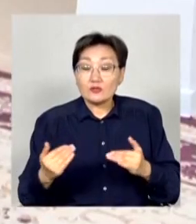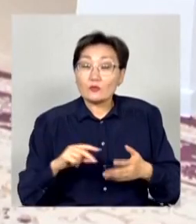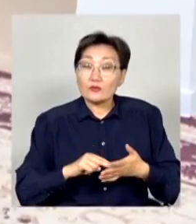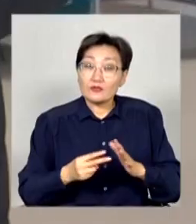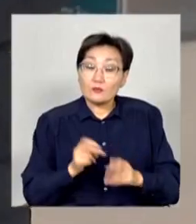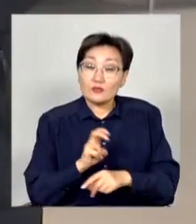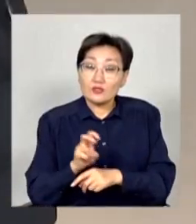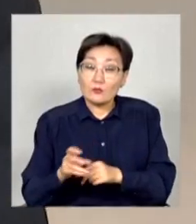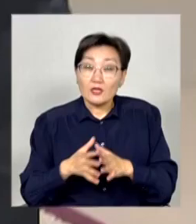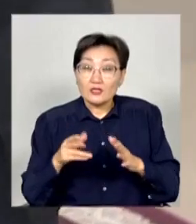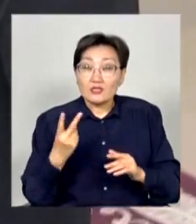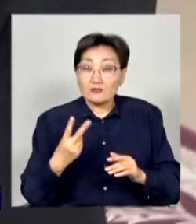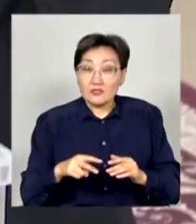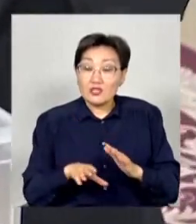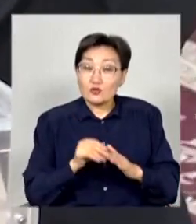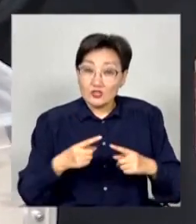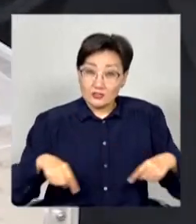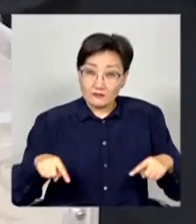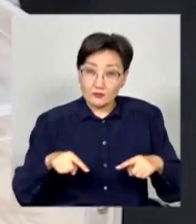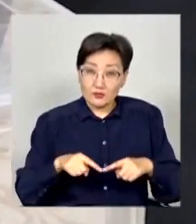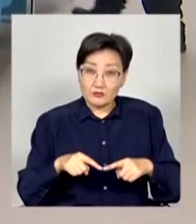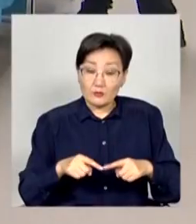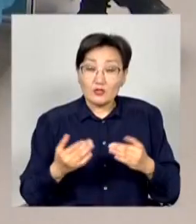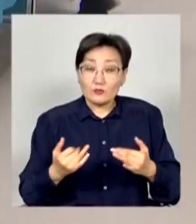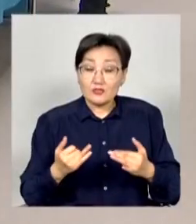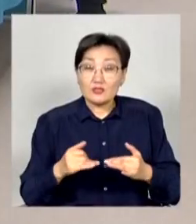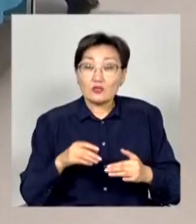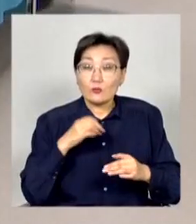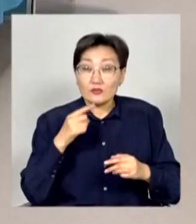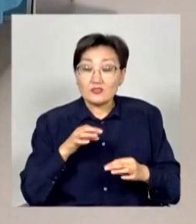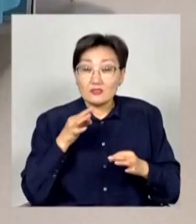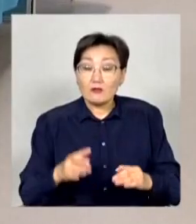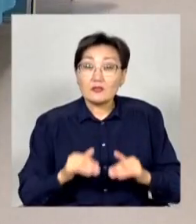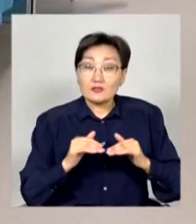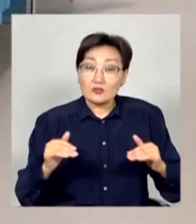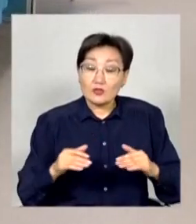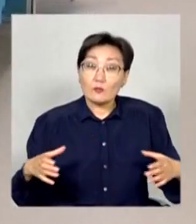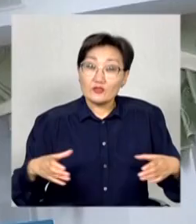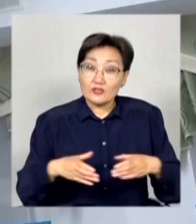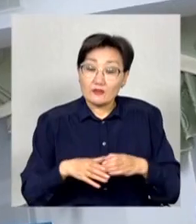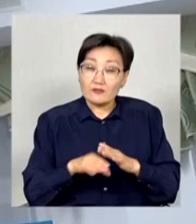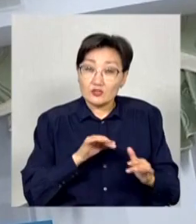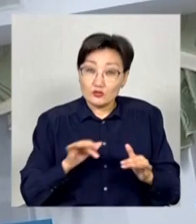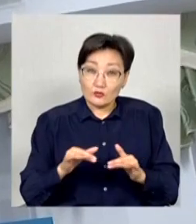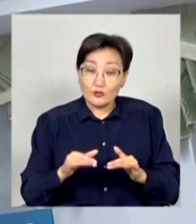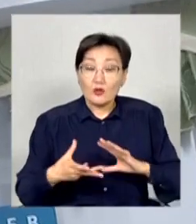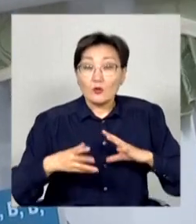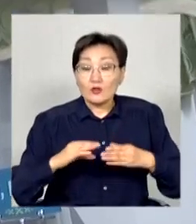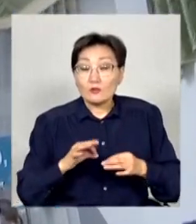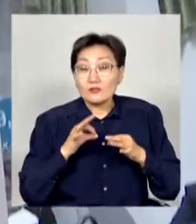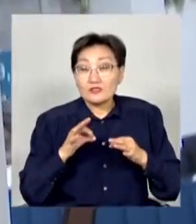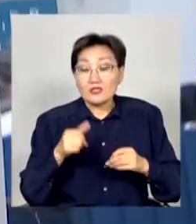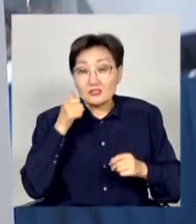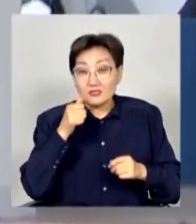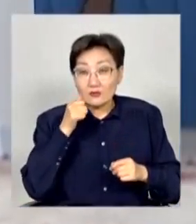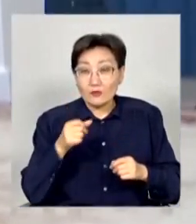планируют побывать на более чем 20 избирательных участках. Уже сейчас отмечают высокий уровень организованности выборов. Свое заключение они сделают